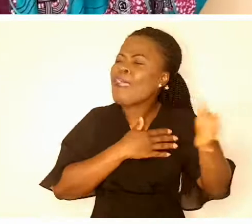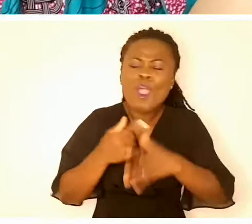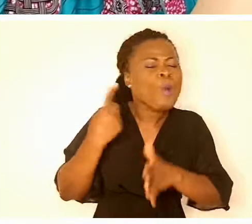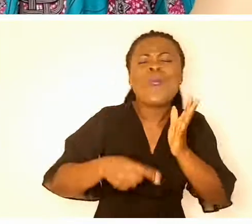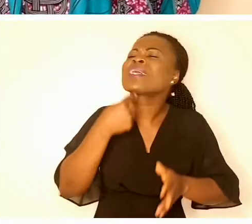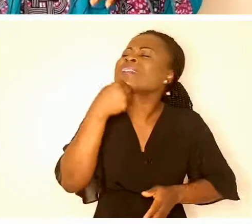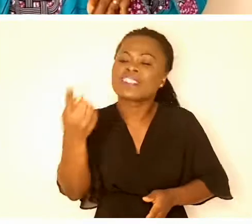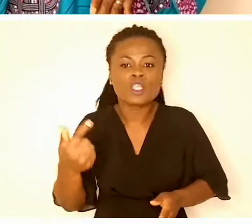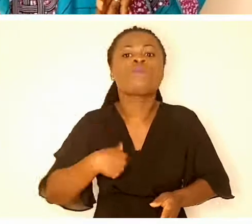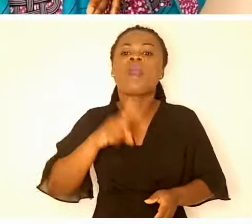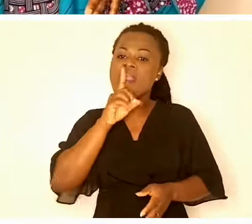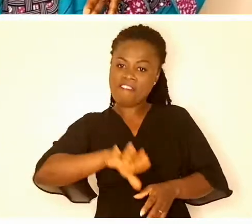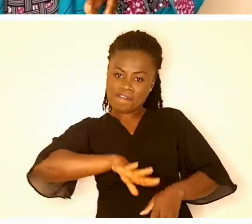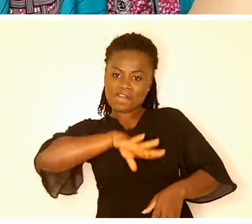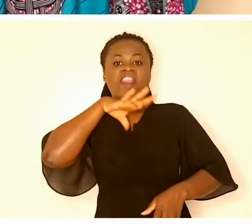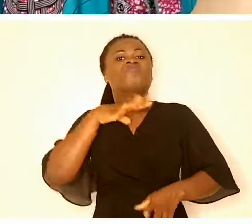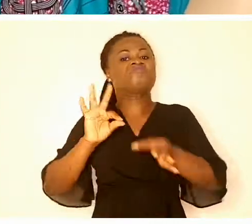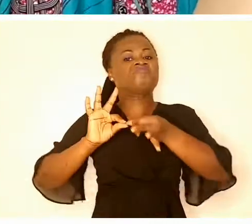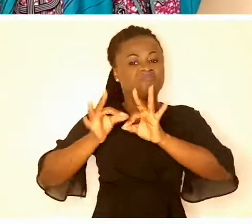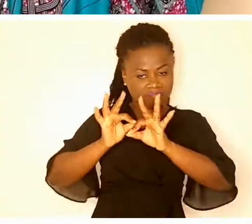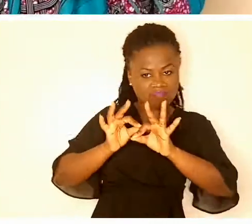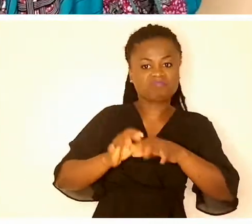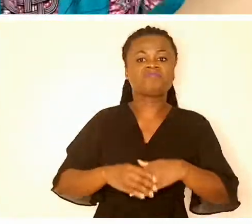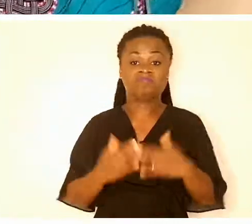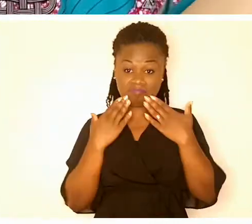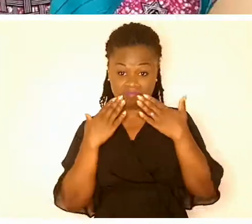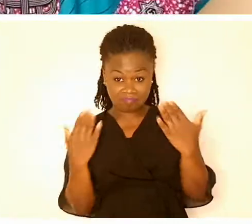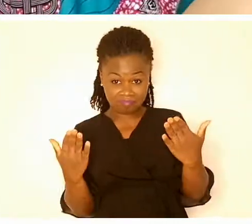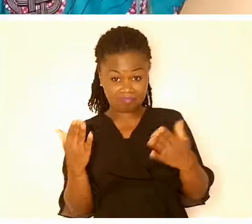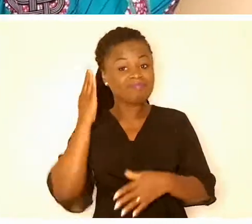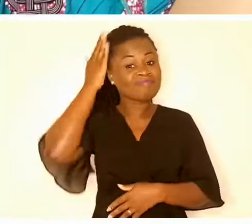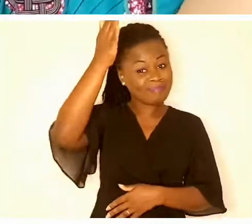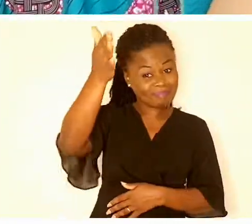les autres vont dire, je suis fière d'être interprète. Merci et à bientôt.